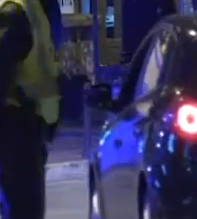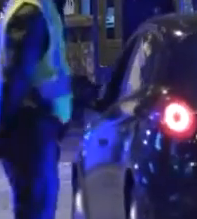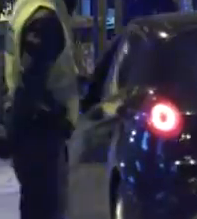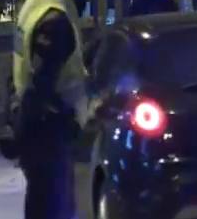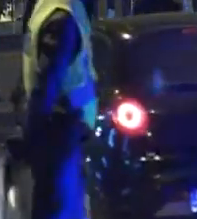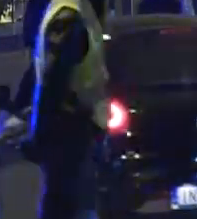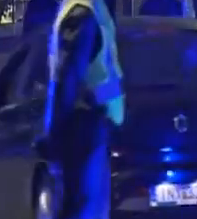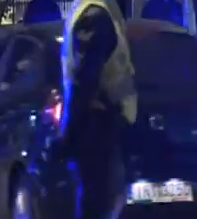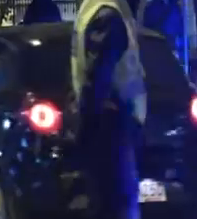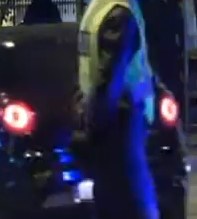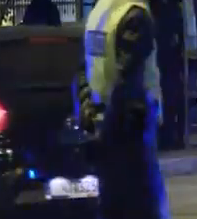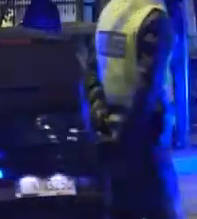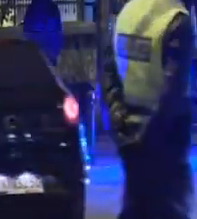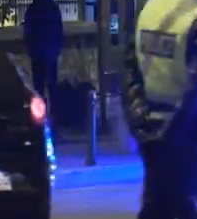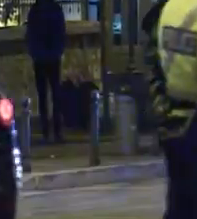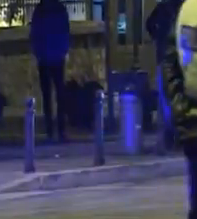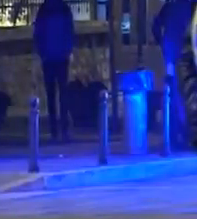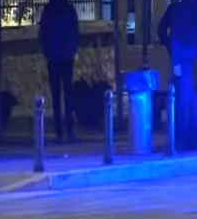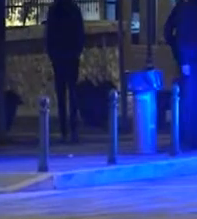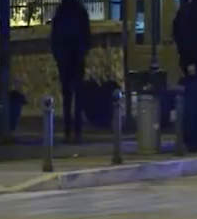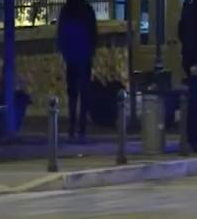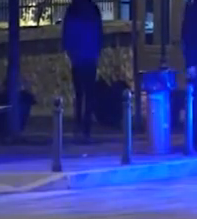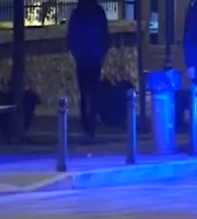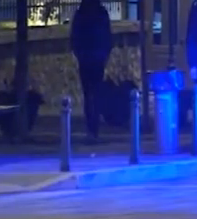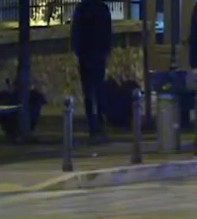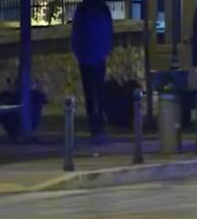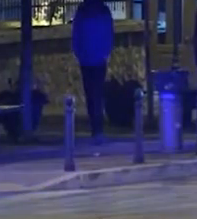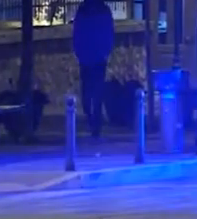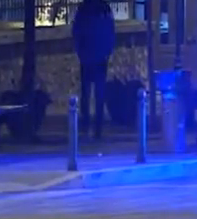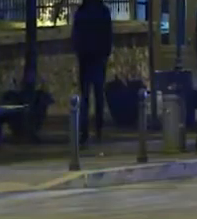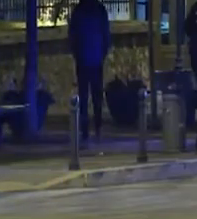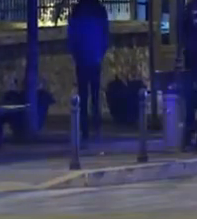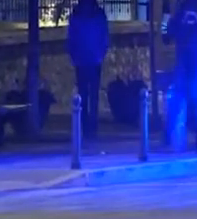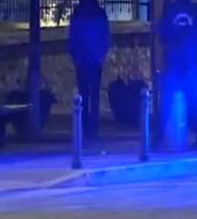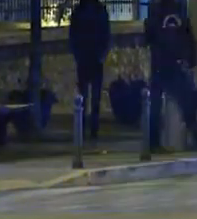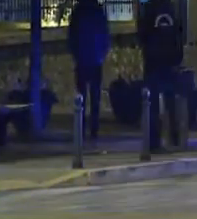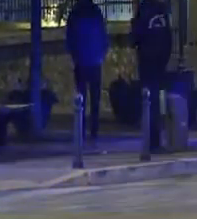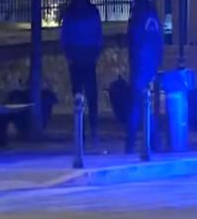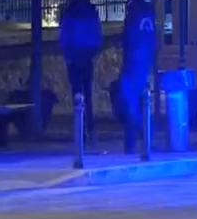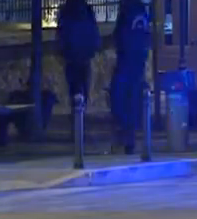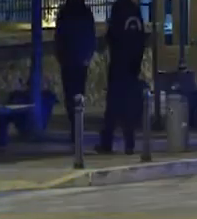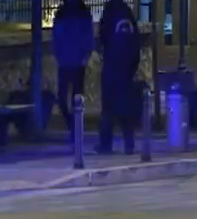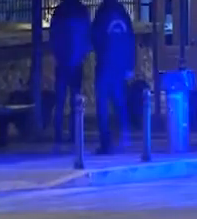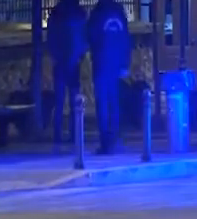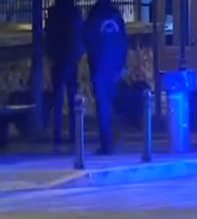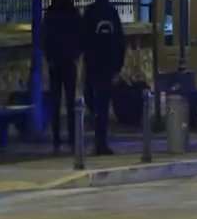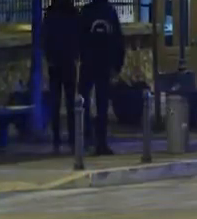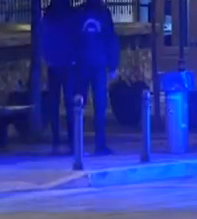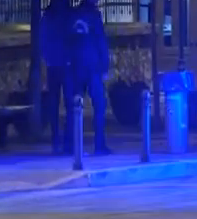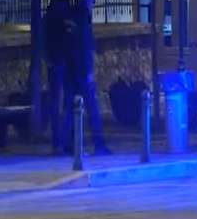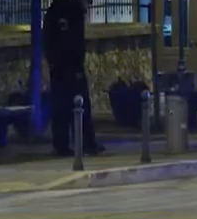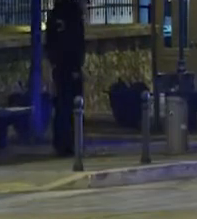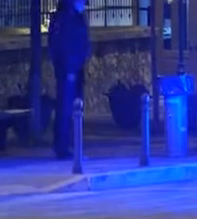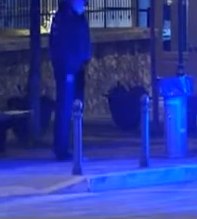αλλά και περιοχές της Κοζάνης λόγω του αυξημένου επιδημιολογικού φορτίου, αναφέρθηκε από την πλευρά του ο Υφυπουργός Πολιτικής Προστασίας